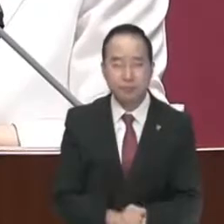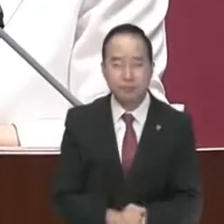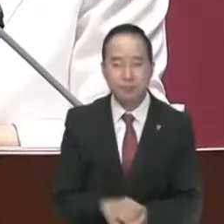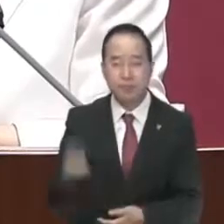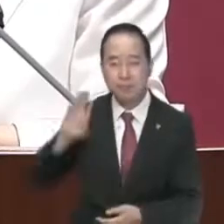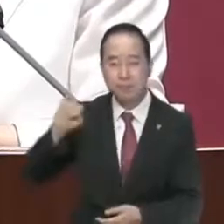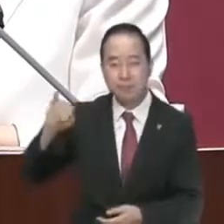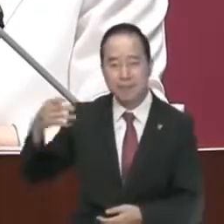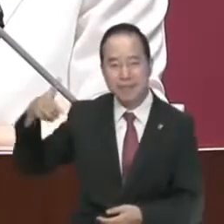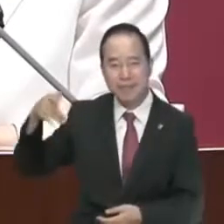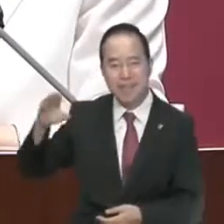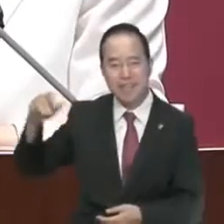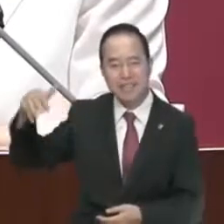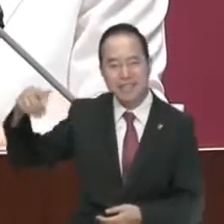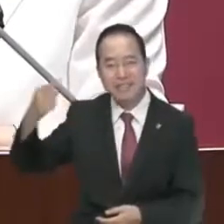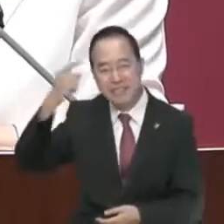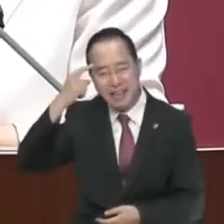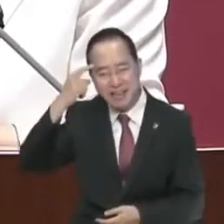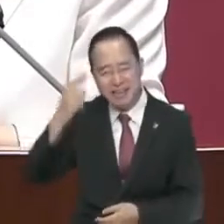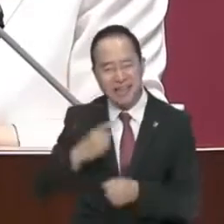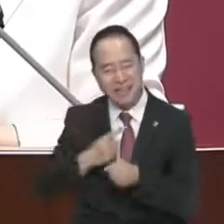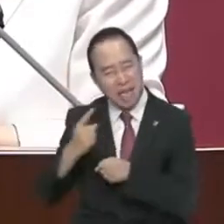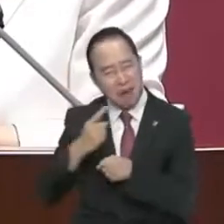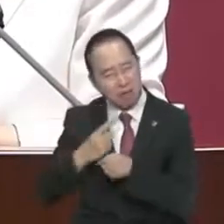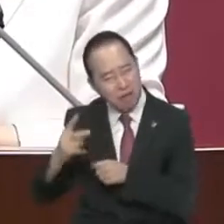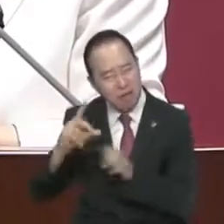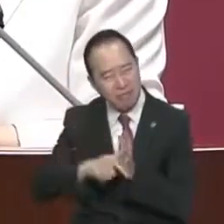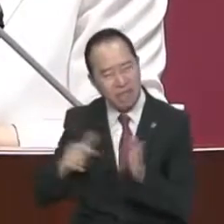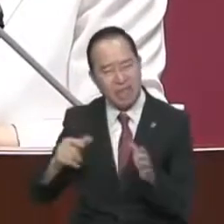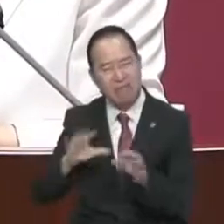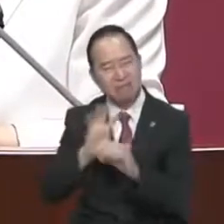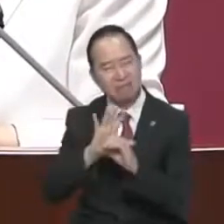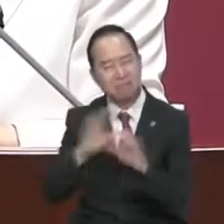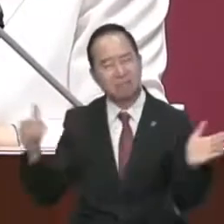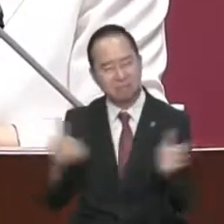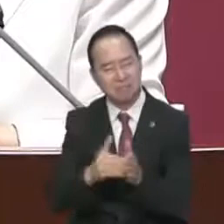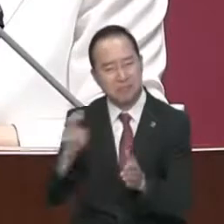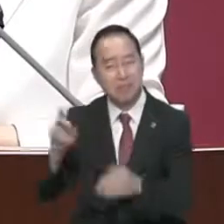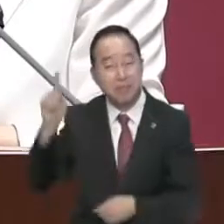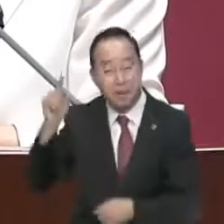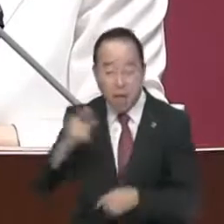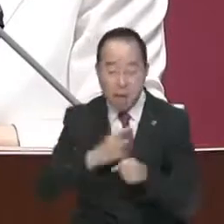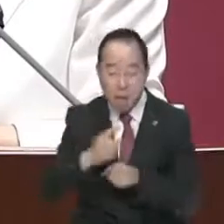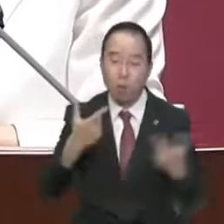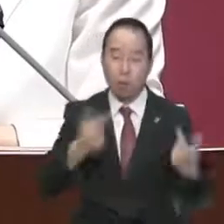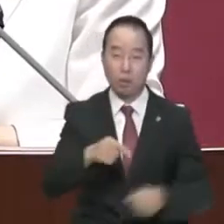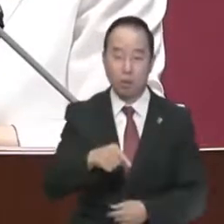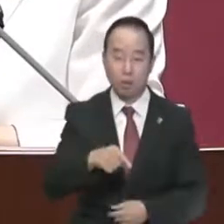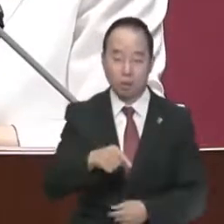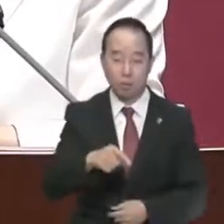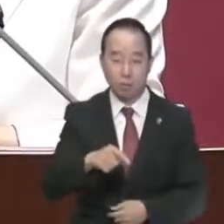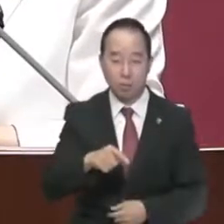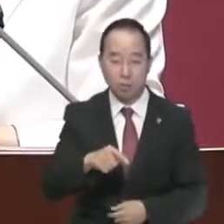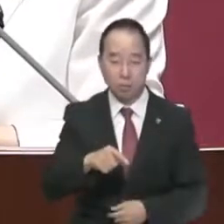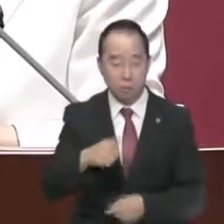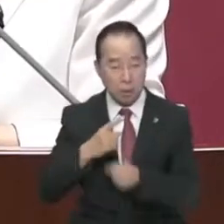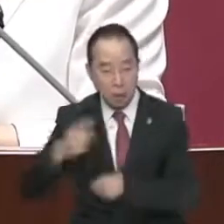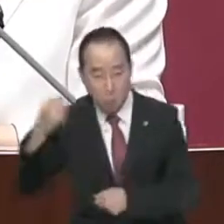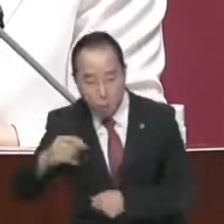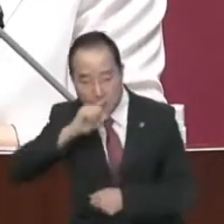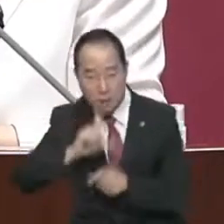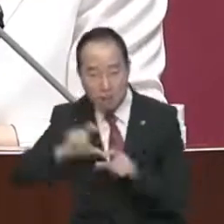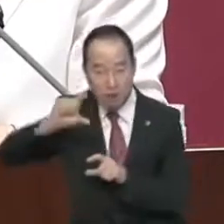있습니다. 내년에도 재난지원금에 대한 사회적 요구가 등장할 것으로 보이는데요. 그때마다 올해처럼 추경을 얼마를 할 건지, 선별할 건지,